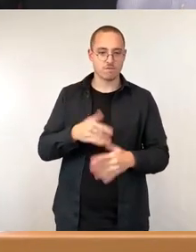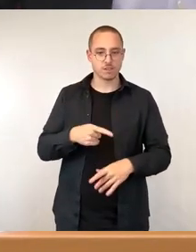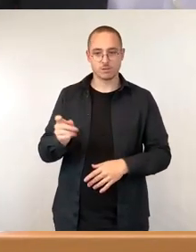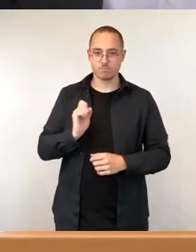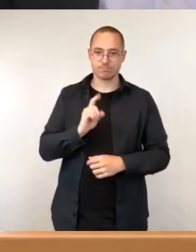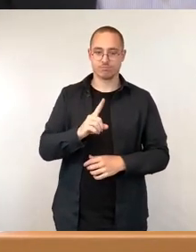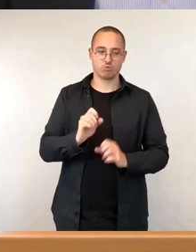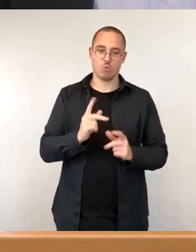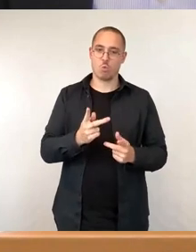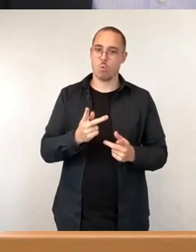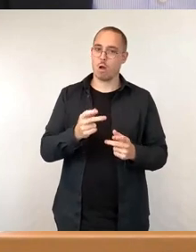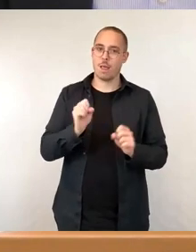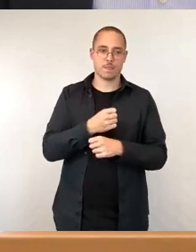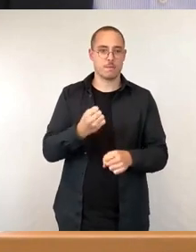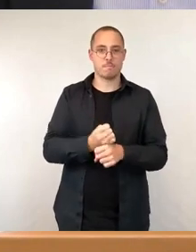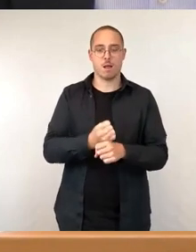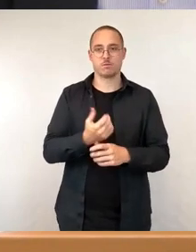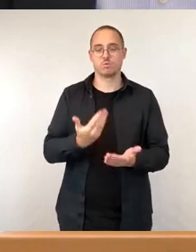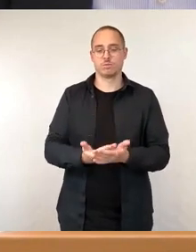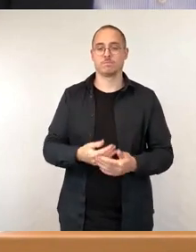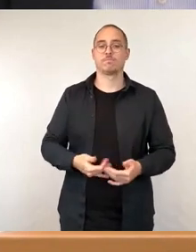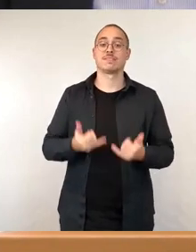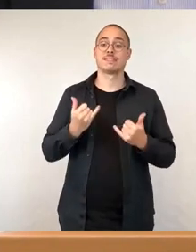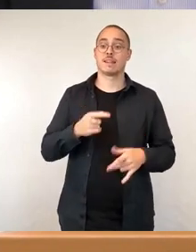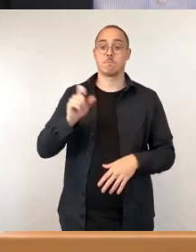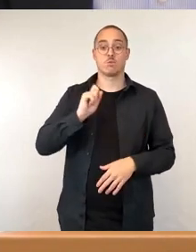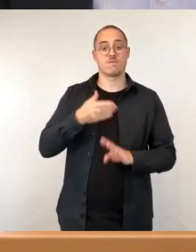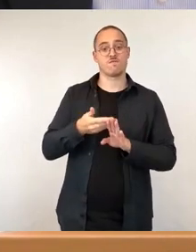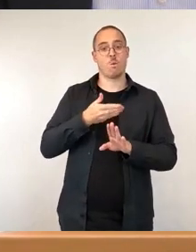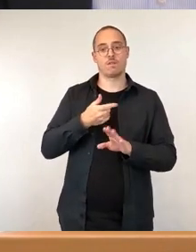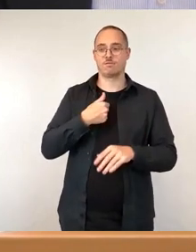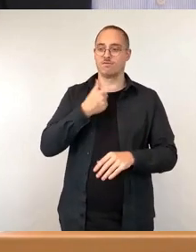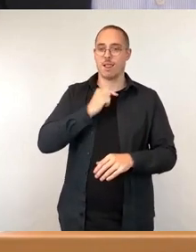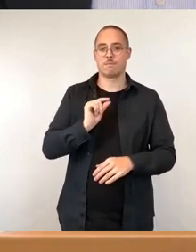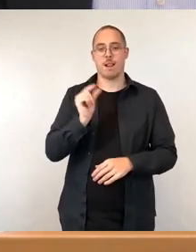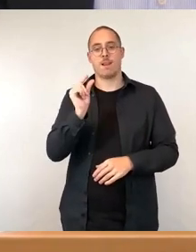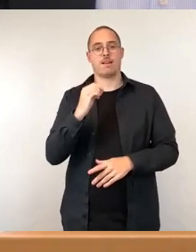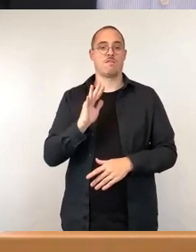Pause wenigstens noch uns kleine Erfolge verschaffen wollen. Und